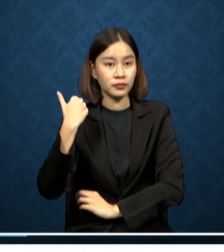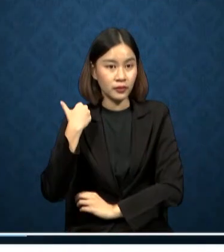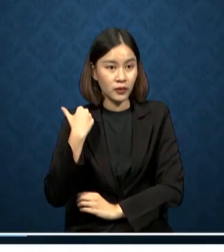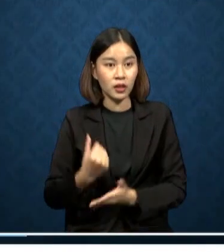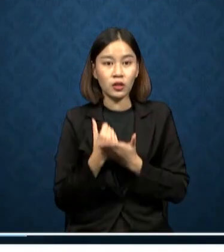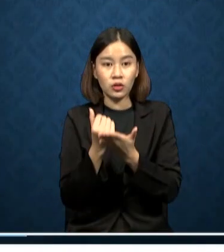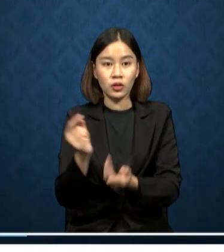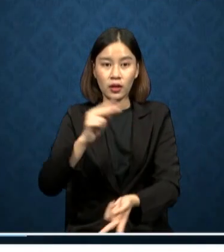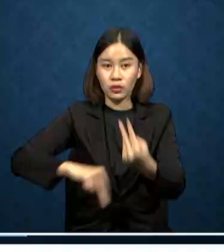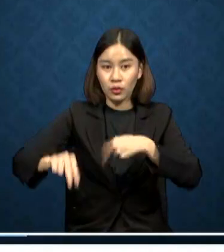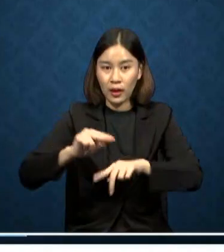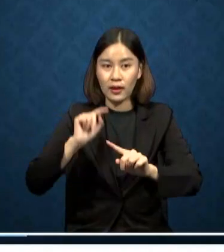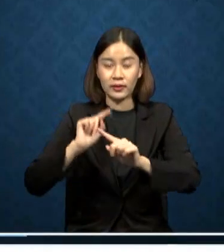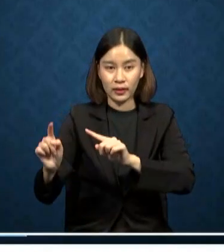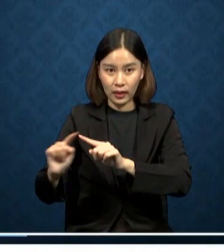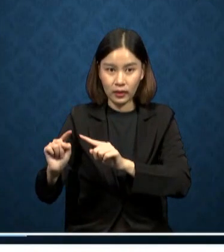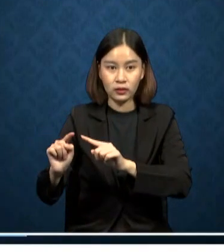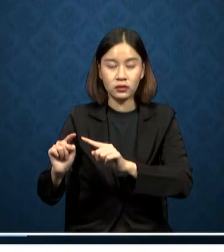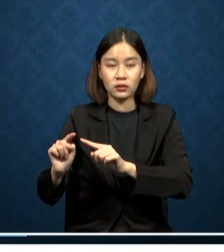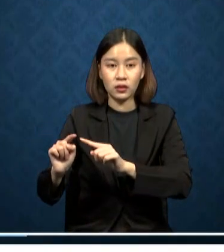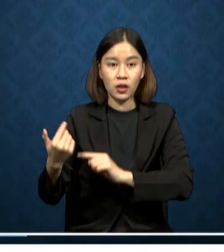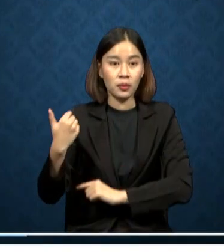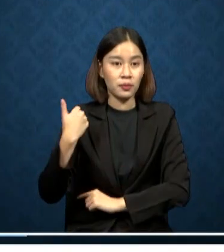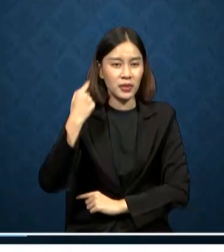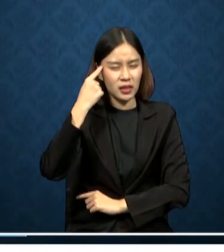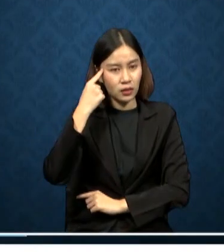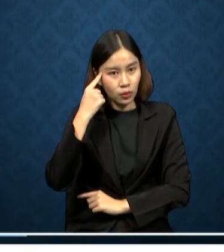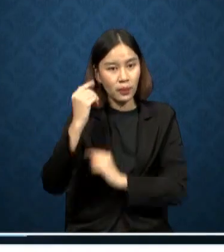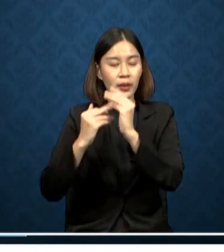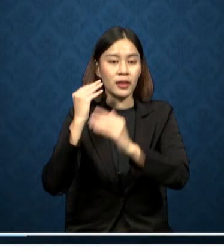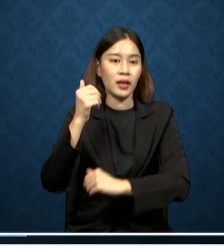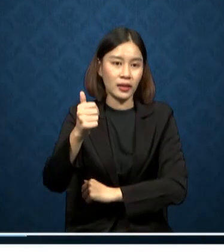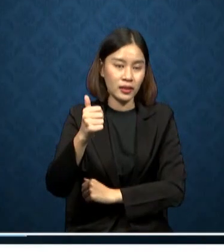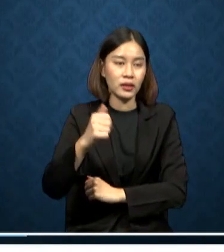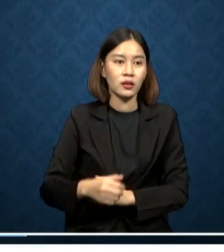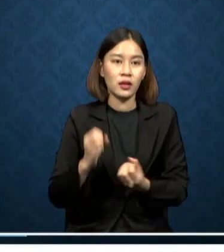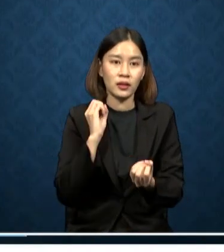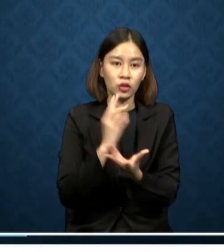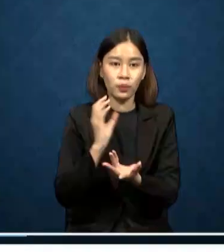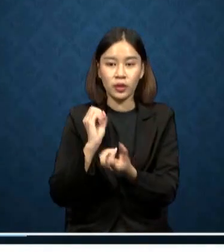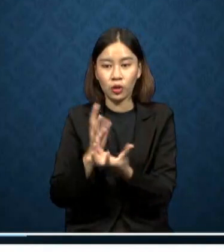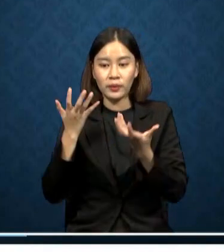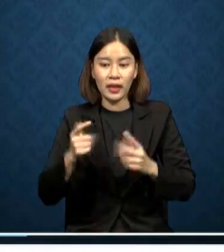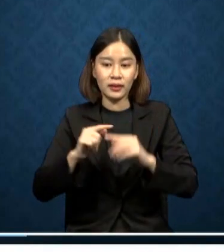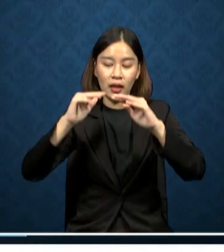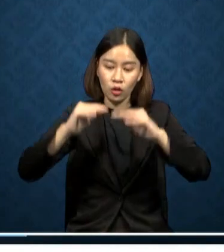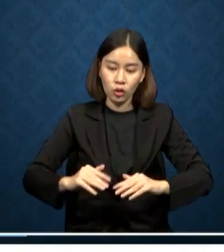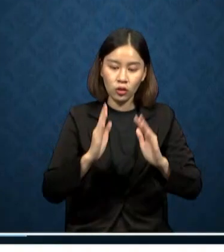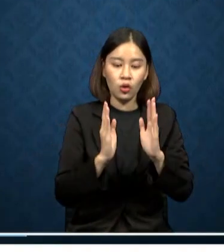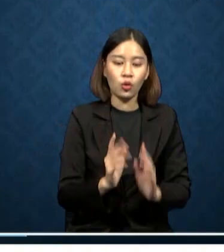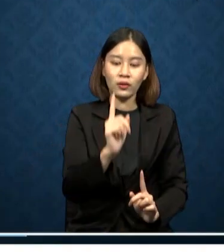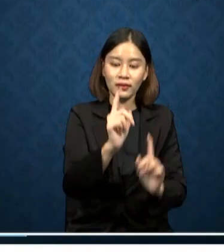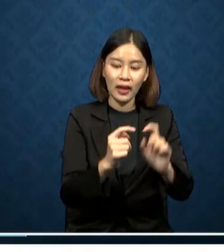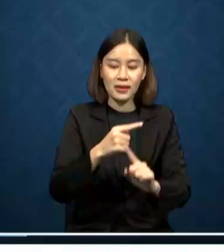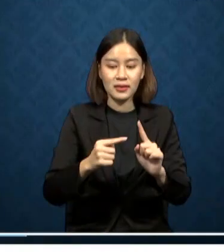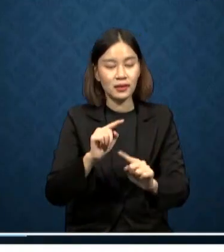ทำให้การคบกรฟรราการมีแนวน้ทดีขึ้นจำนนเหตุการณ์ลแรงรถลง จนผู้number glowing b Cir dette.